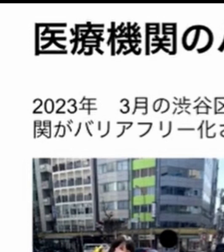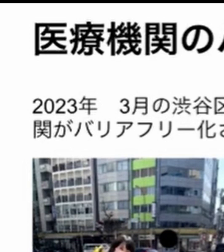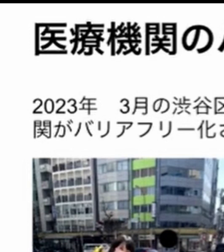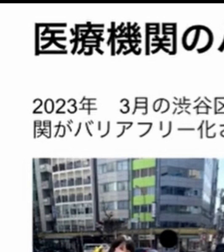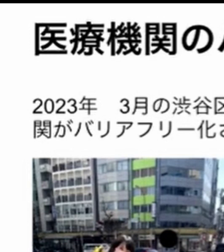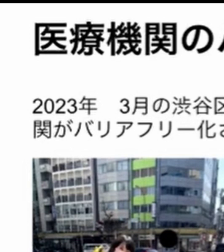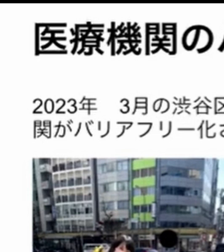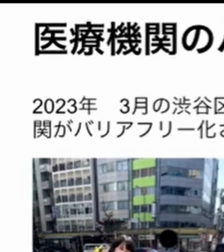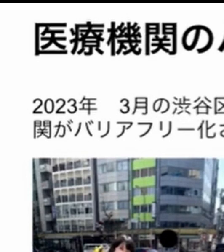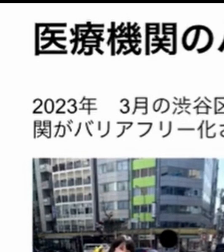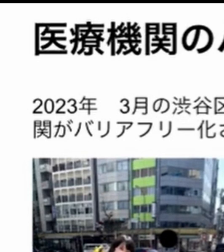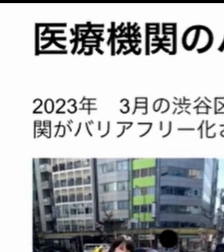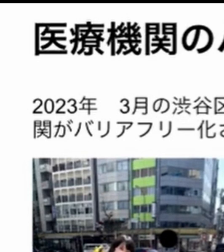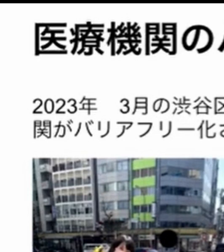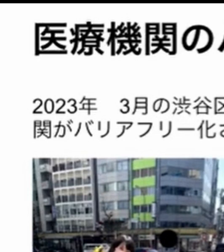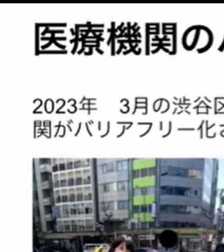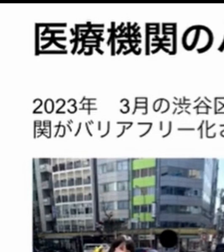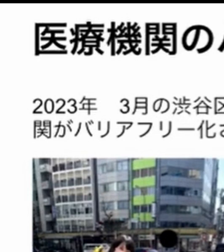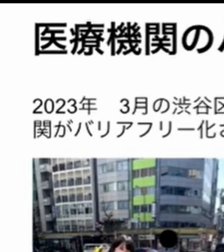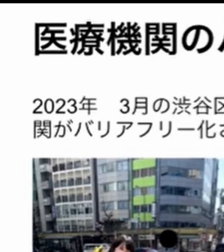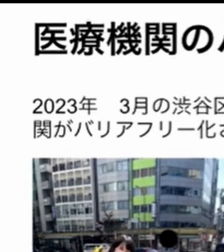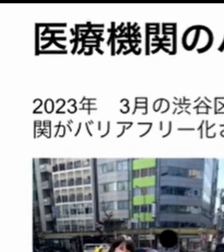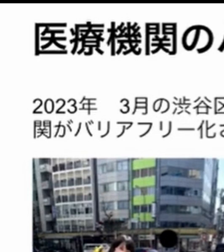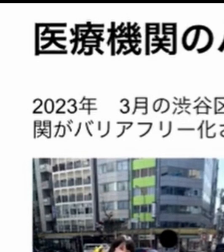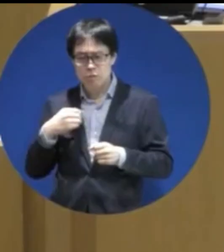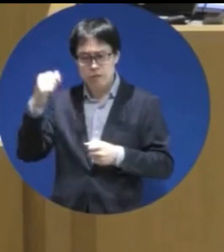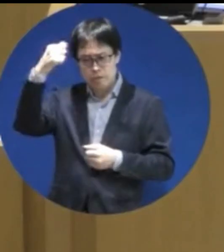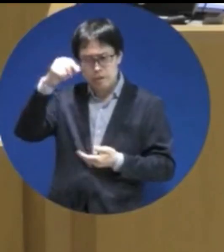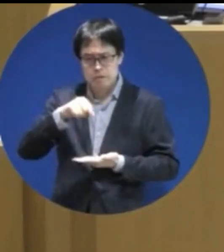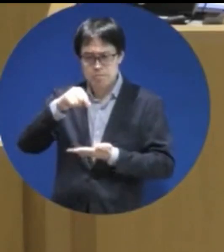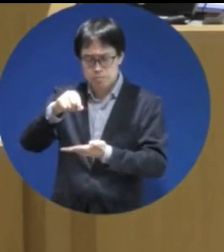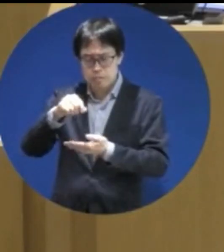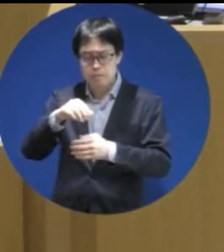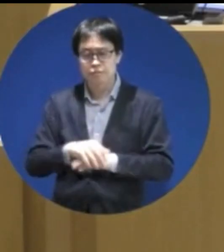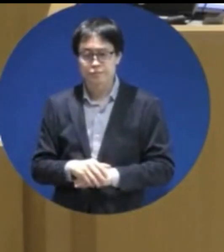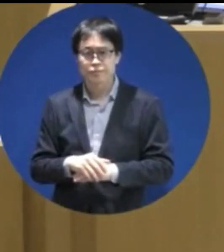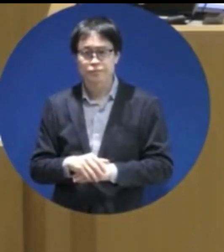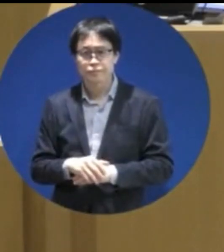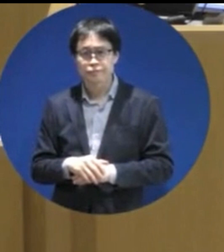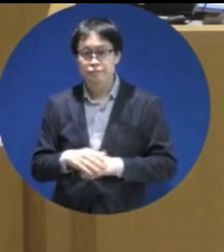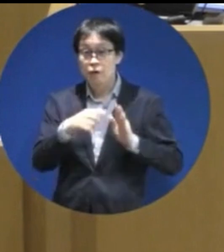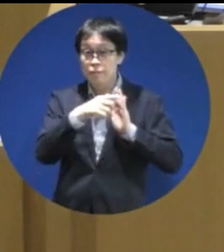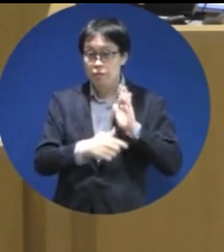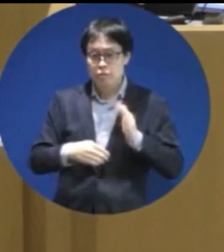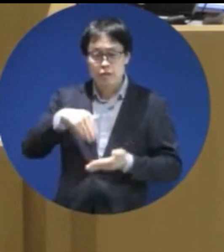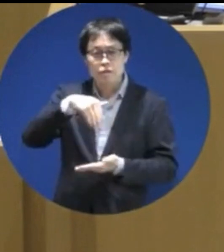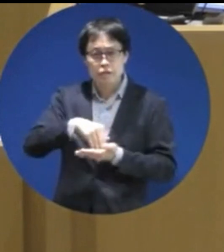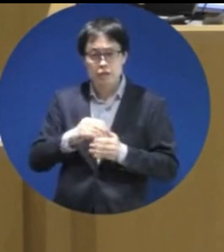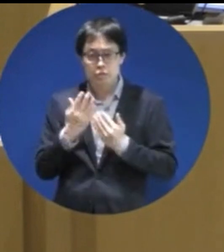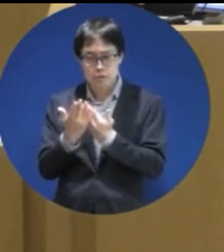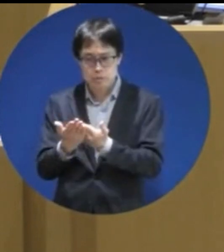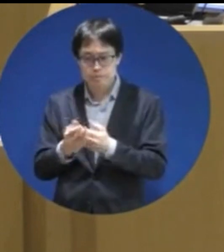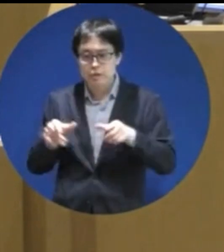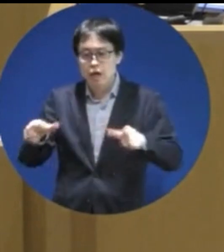制度の適用を受けられるように、そういった提案をいたします。区長の所見を伺います。このテーマの最後の質問です。